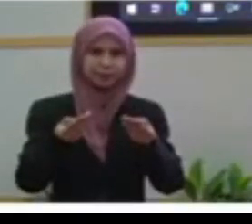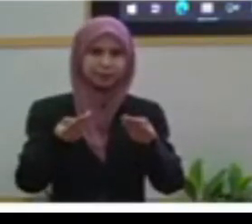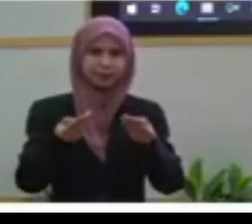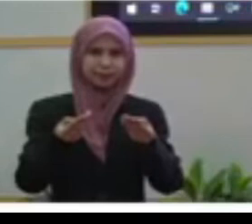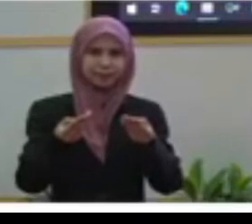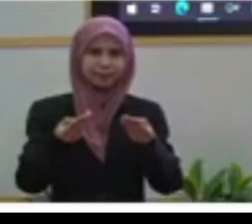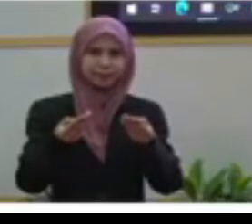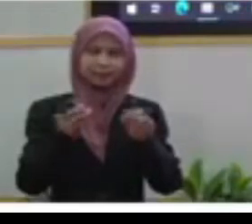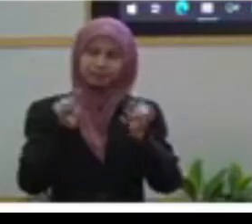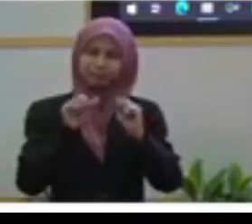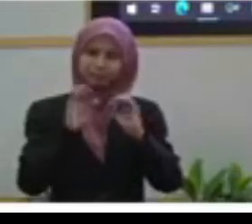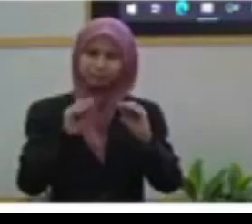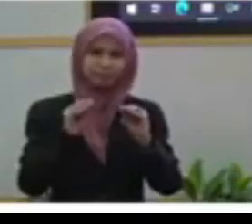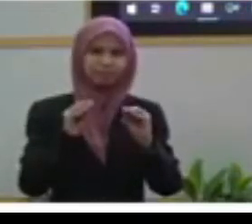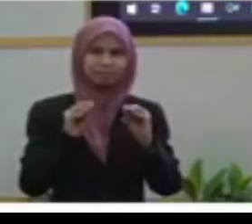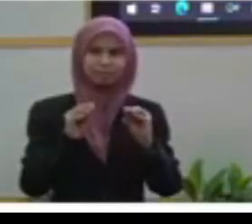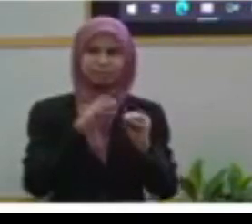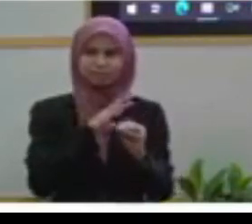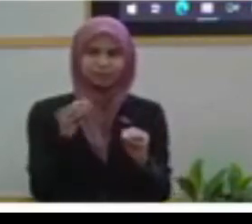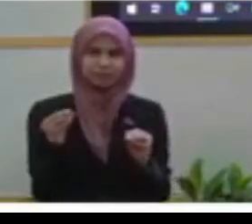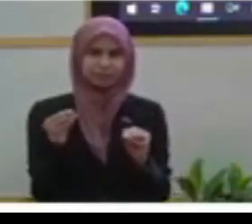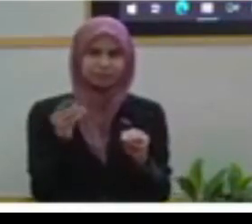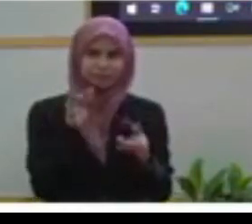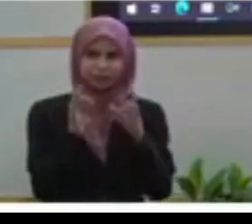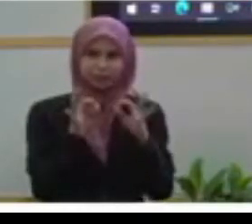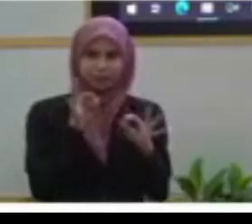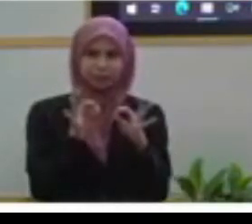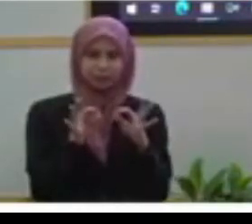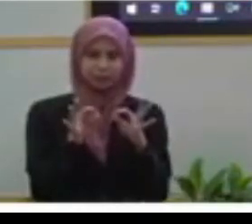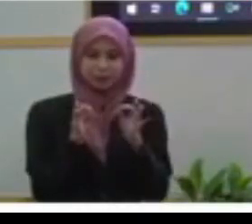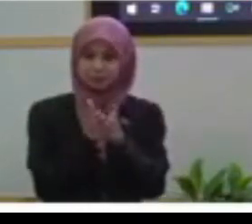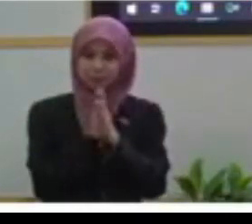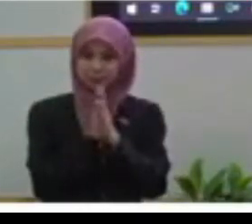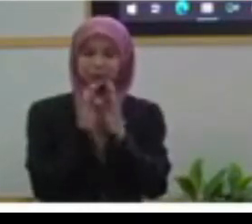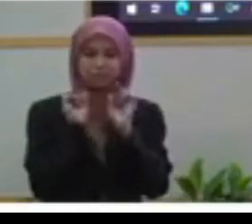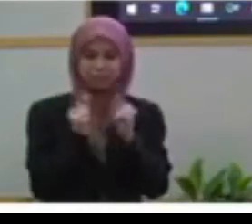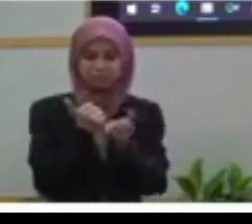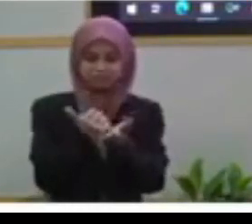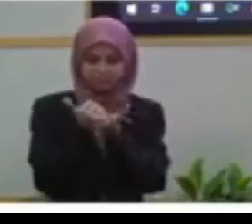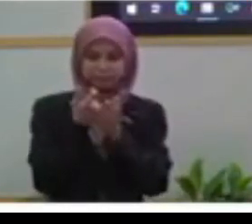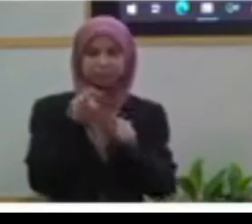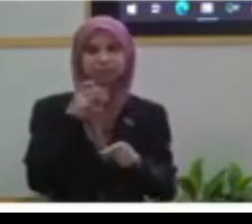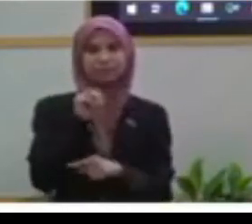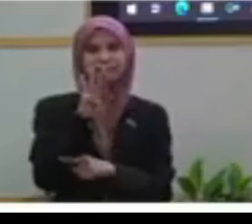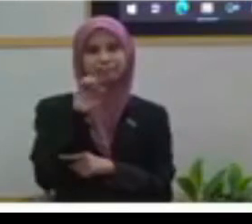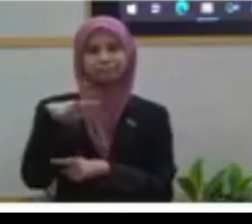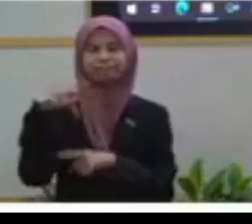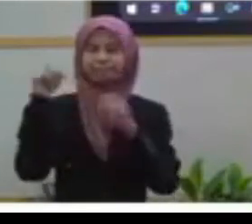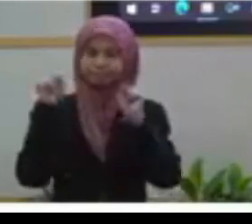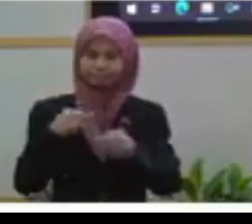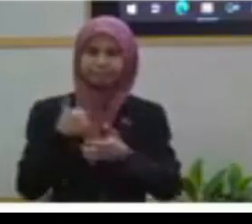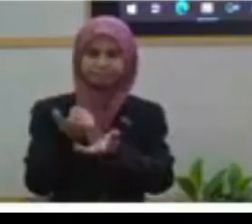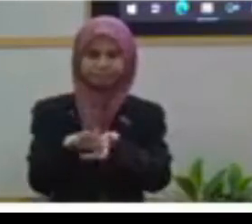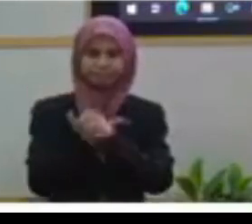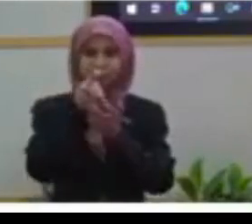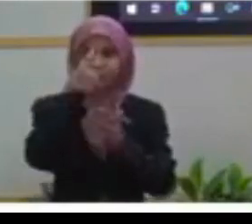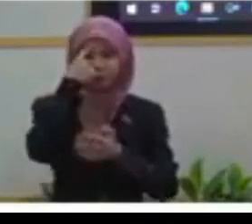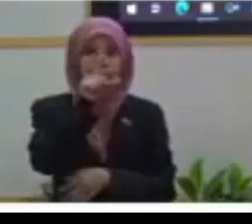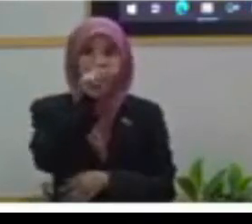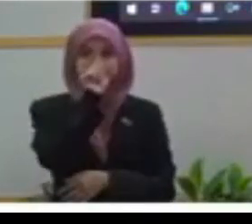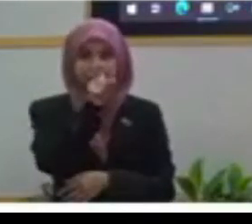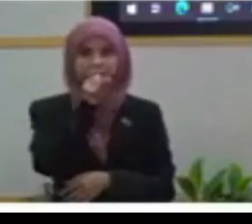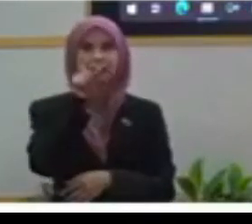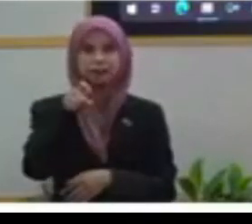kita boleh mengajar kalau minta bantuan daripada MPSP. Untuk nak choose file ni mesti kena scan